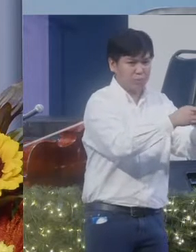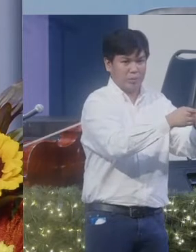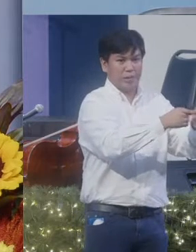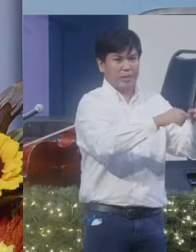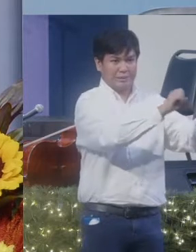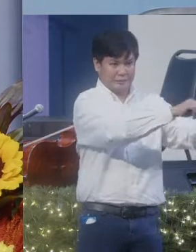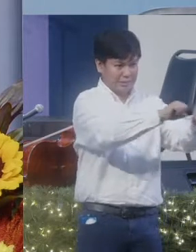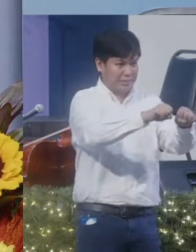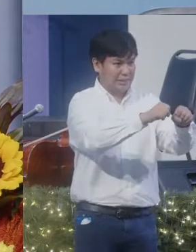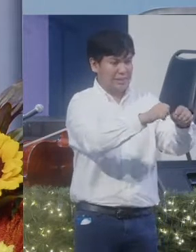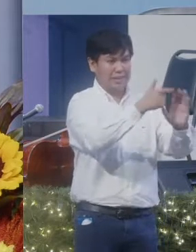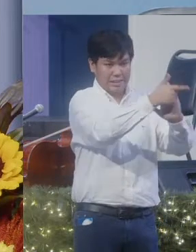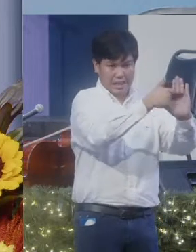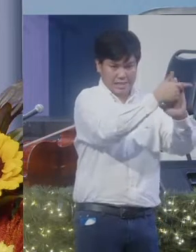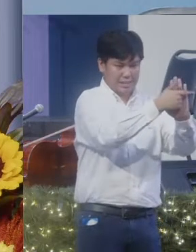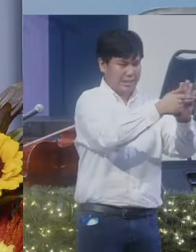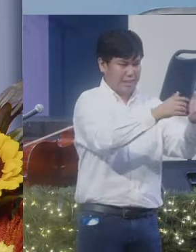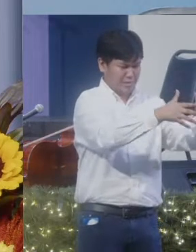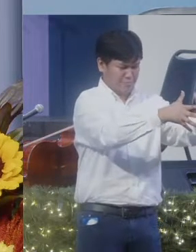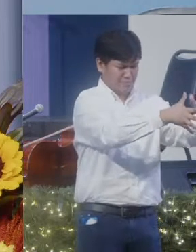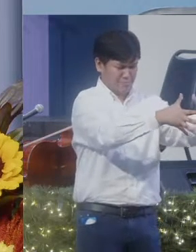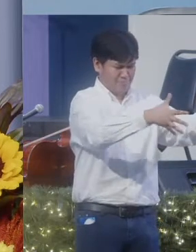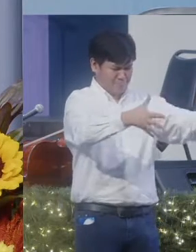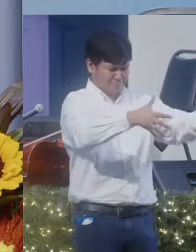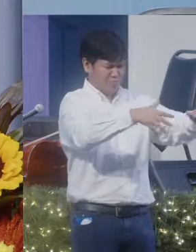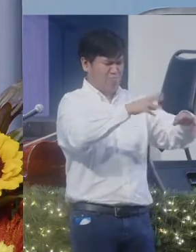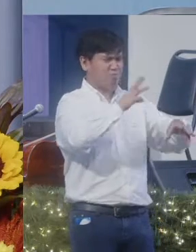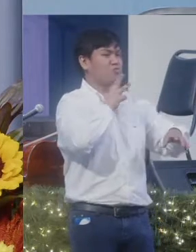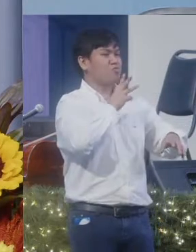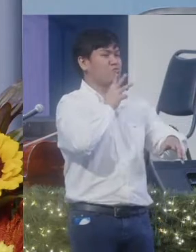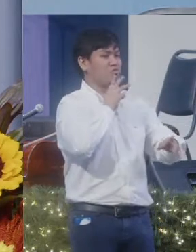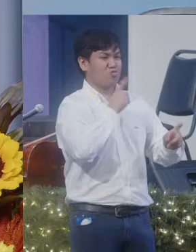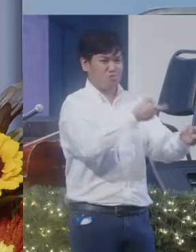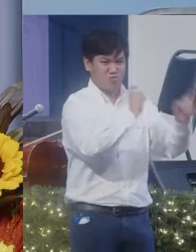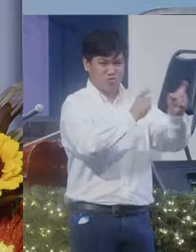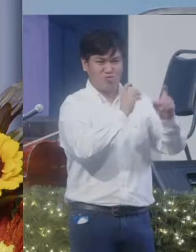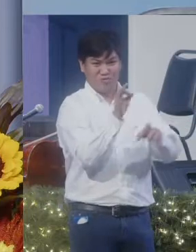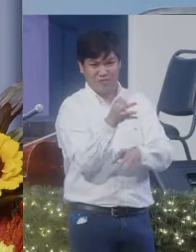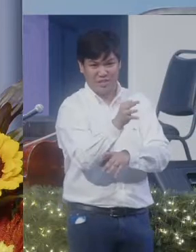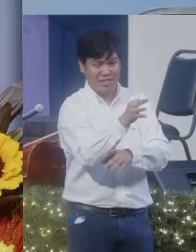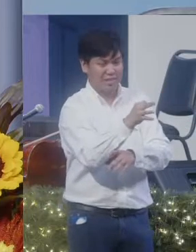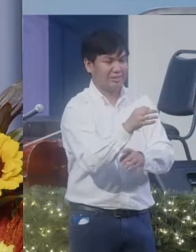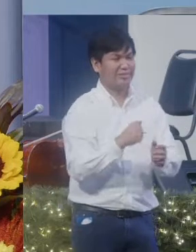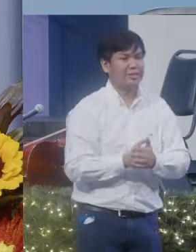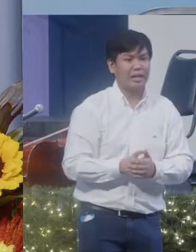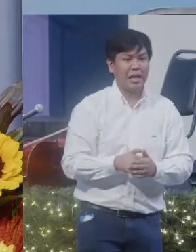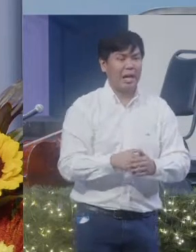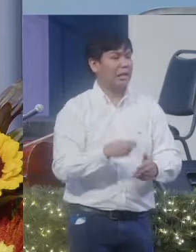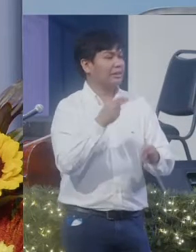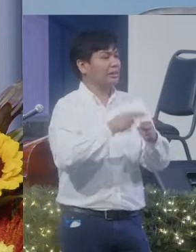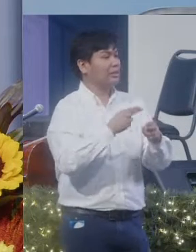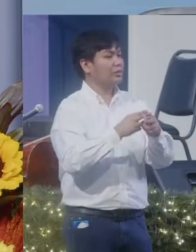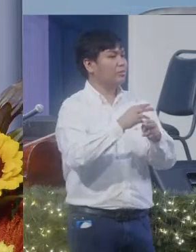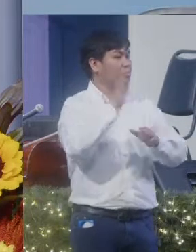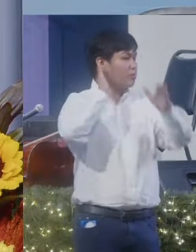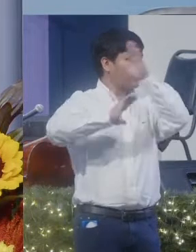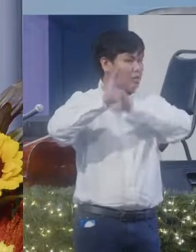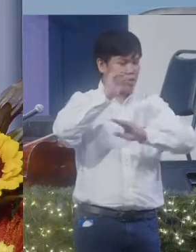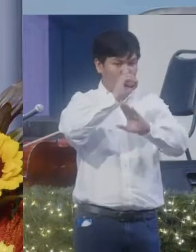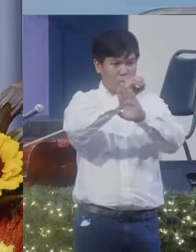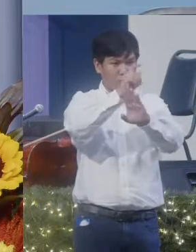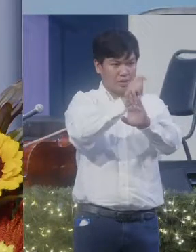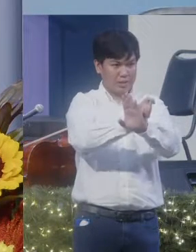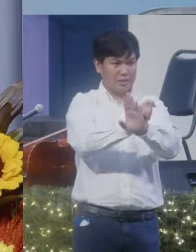of Tiberias. No? Sa Old Testament, sa Numbers, sa Exodus, ang tawag na Old Testament